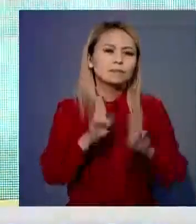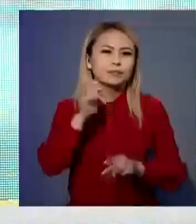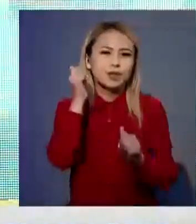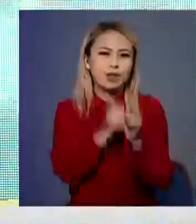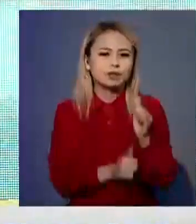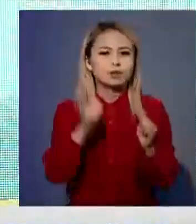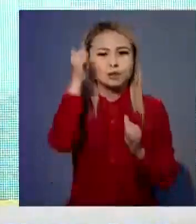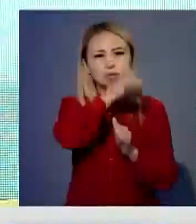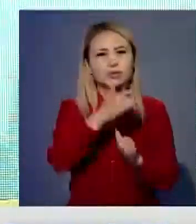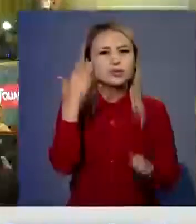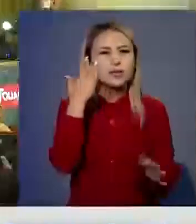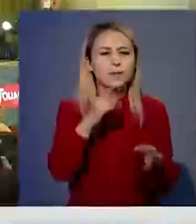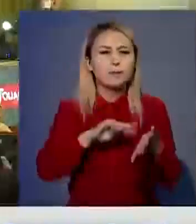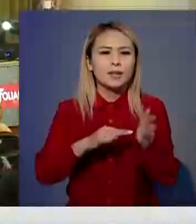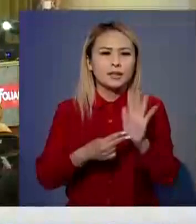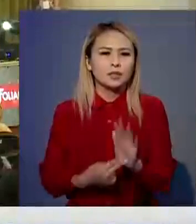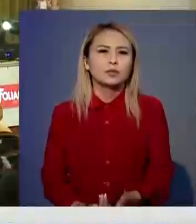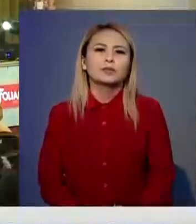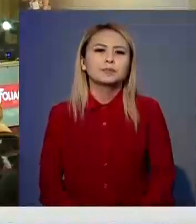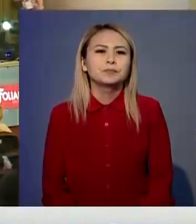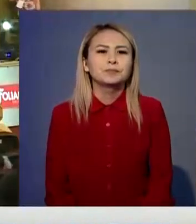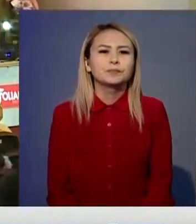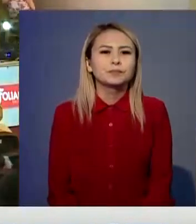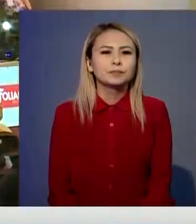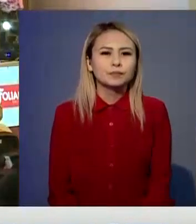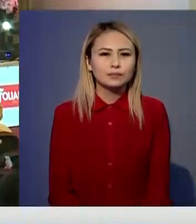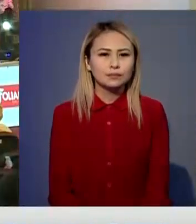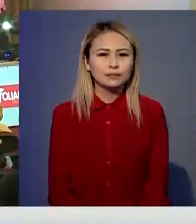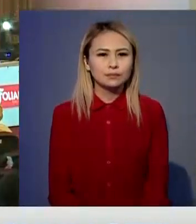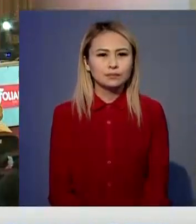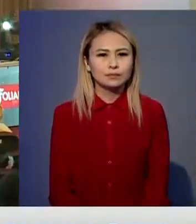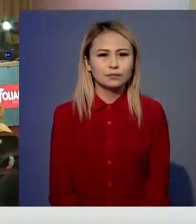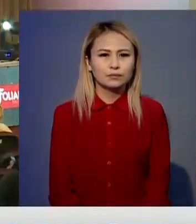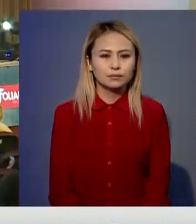сайын өткізу жоспарланған. Ғазиза Мұхамеджанова, Ерлан Наурызбаев, Хабар 24.